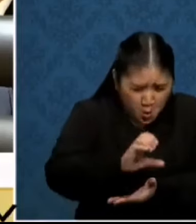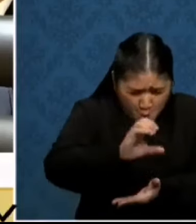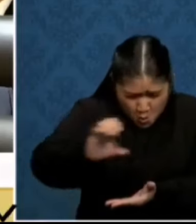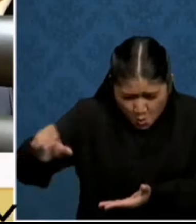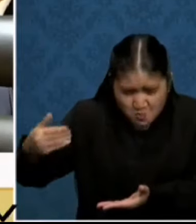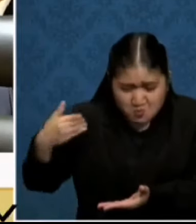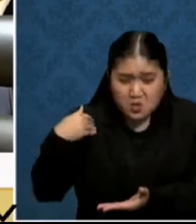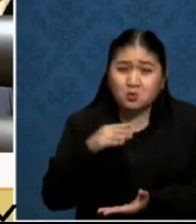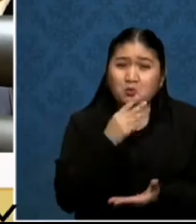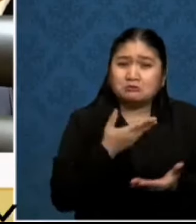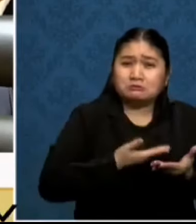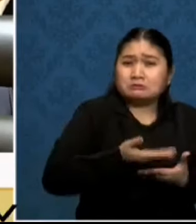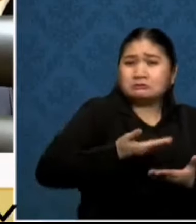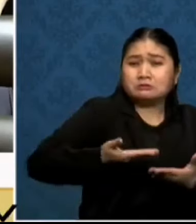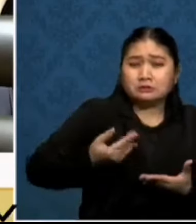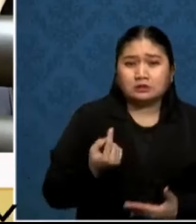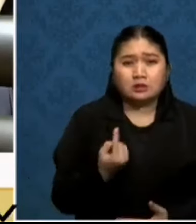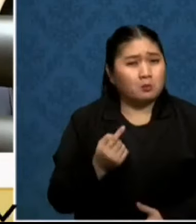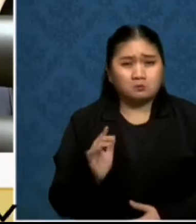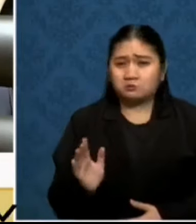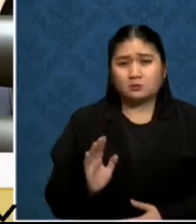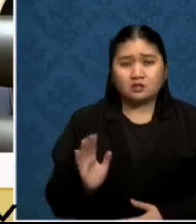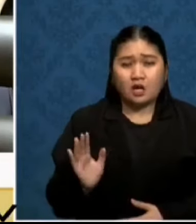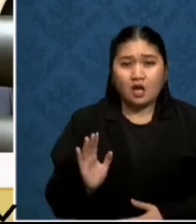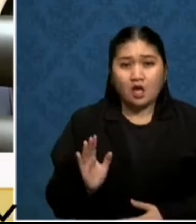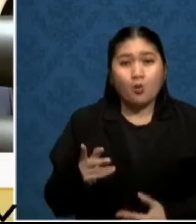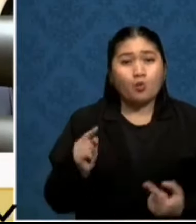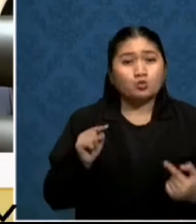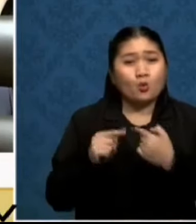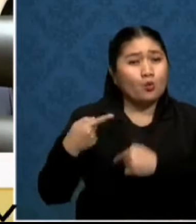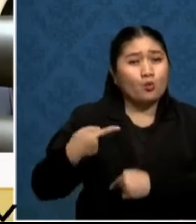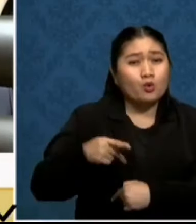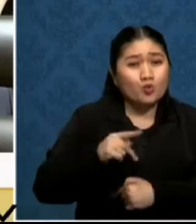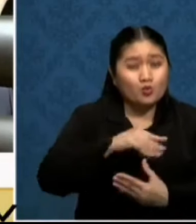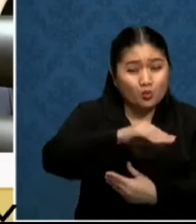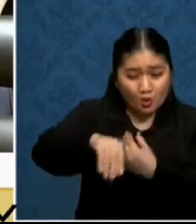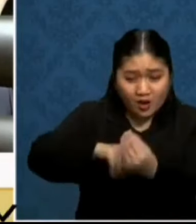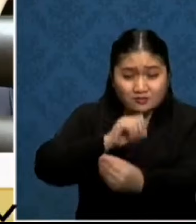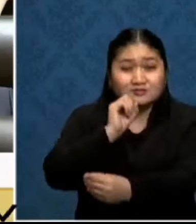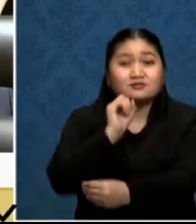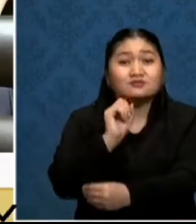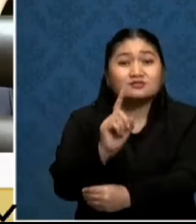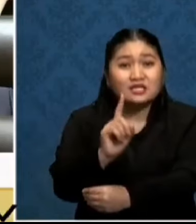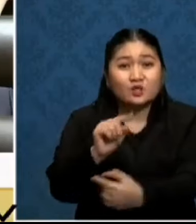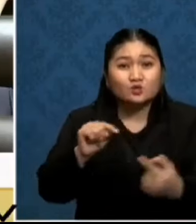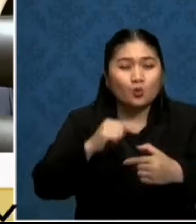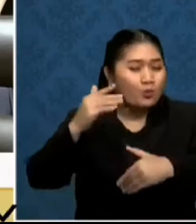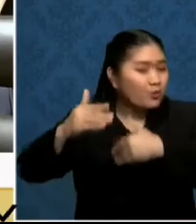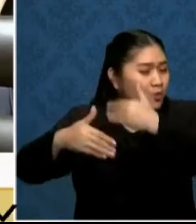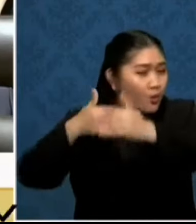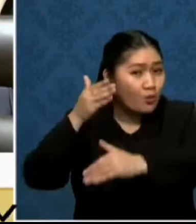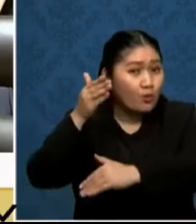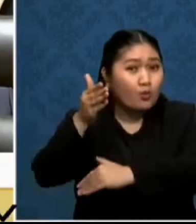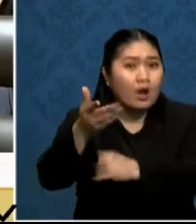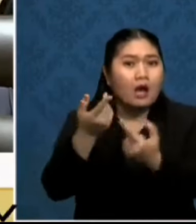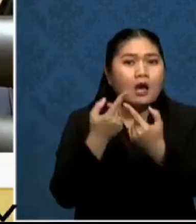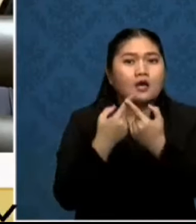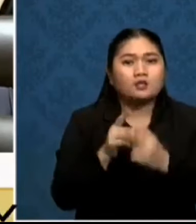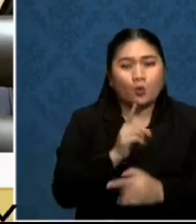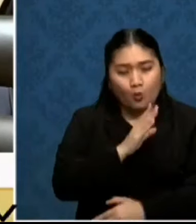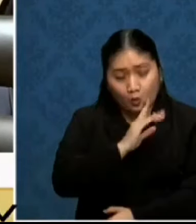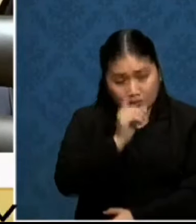บริโภคอย่างเดียวแล้วก็จะเป็นประโยชน์ต่อเศรษฐกิจในการพัฒนาต่อไปแต่มันหนีความ